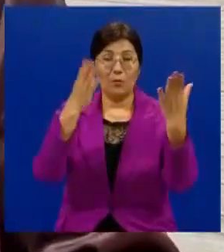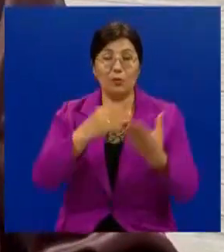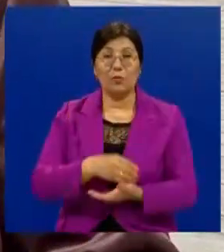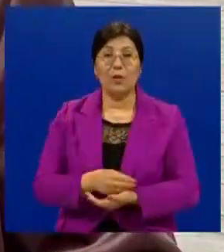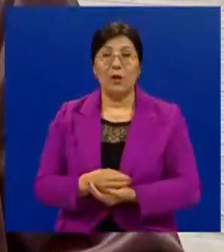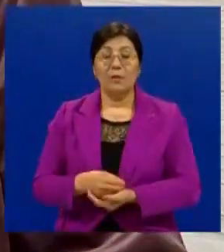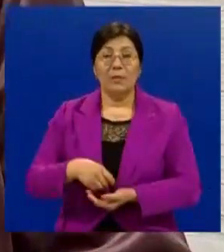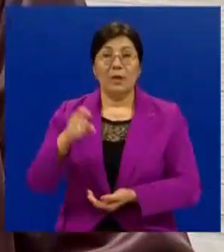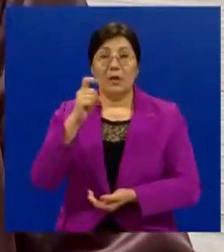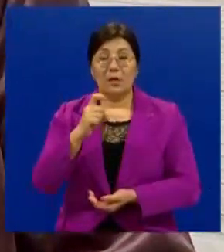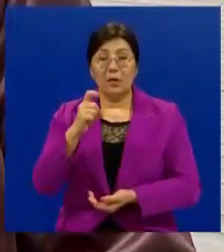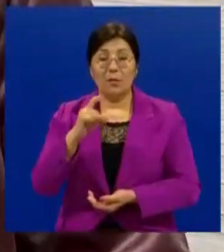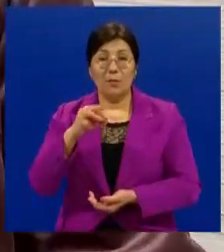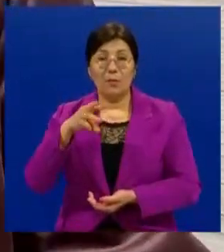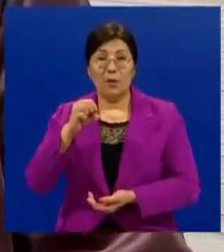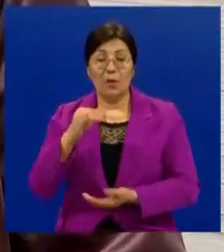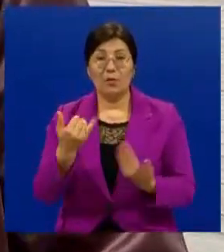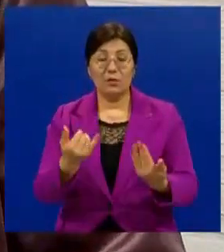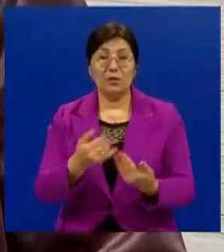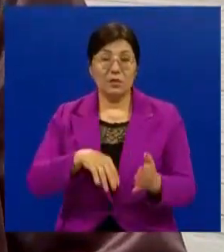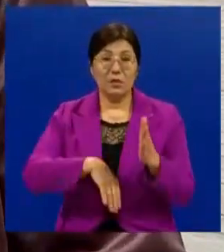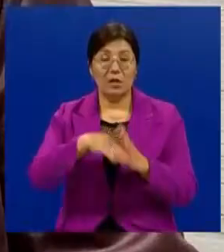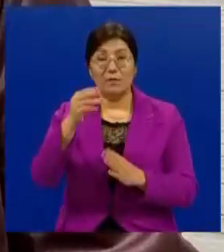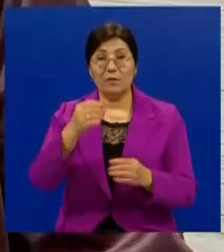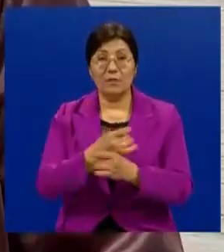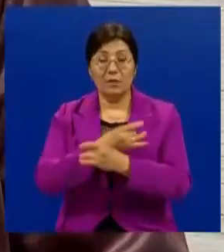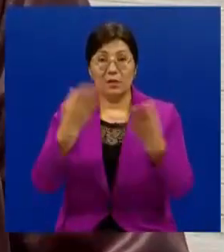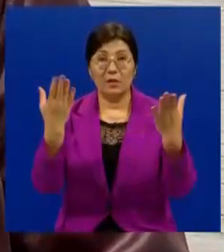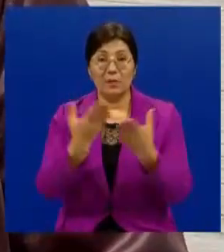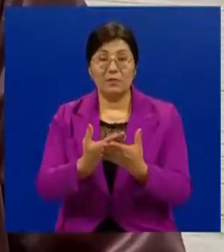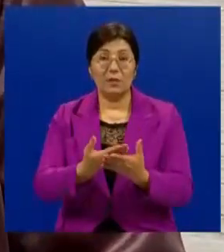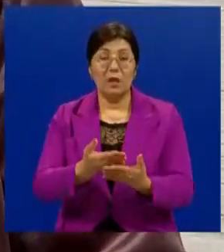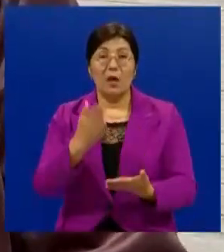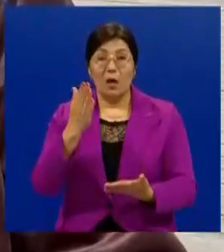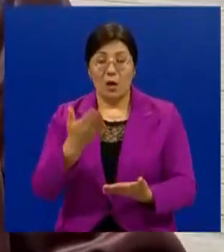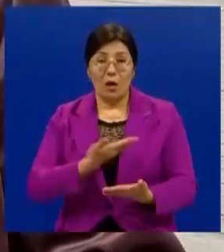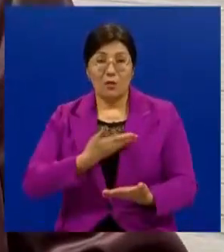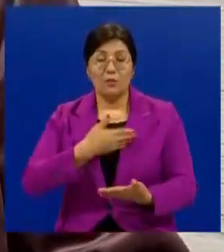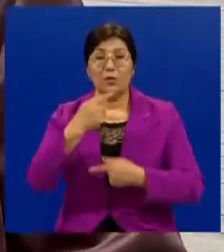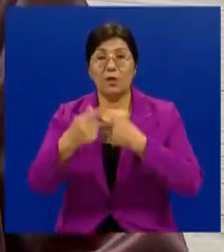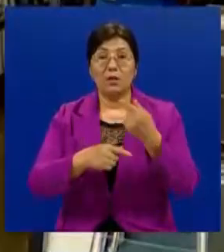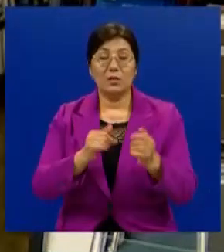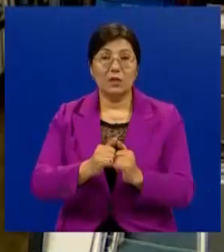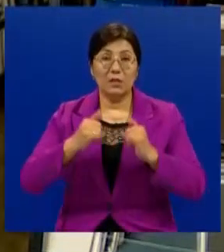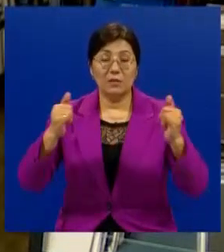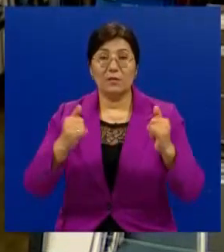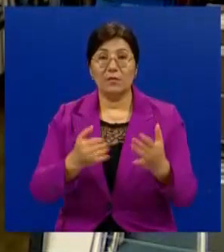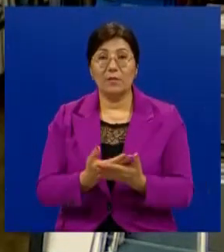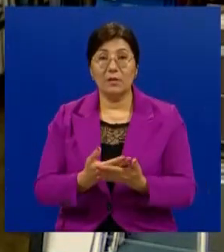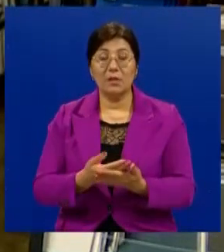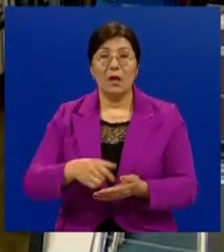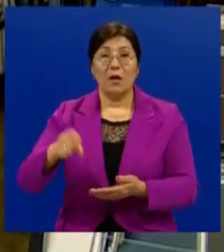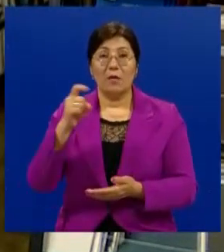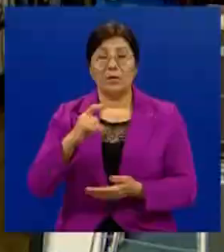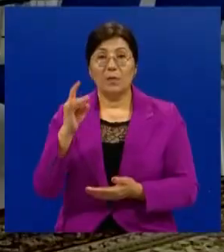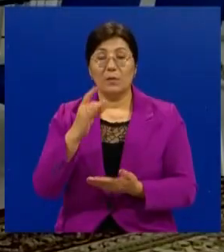района. Сегодня получил высшую награду. Теперь я отличник культуры. Намерен дальше развивать искусство в Храмтауском районе. В Актюбе проводится большая